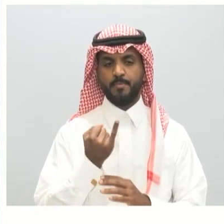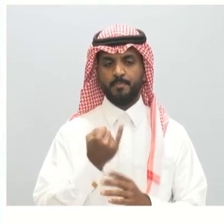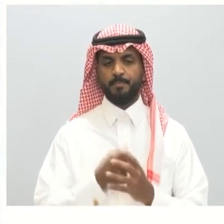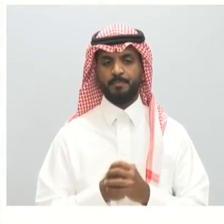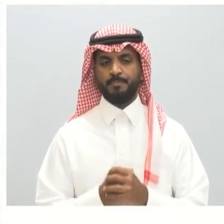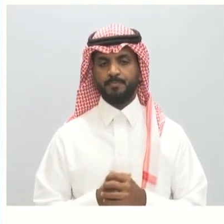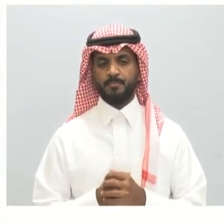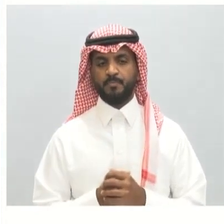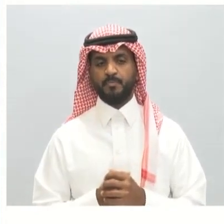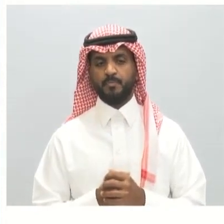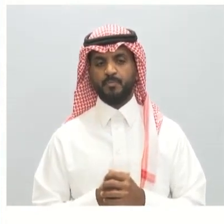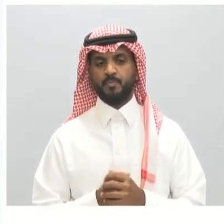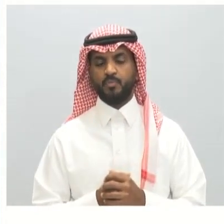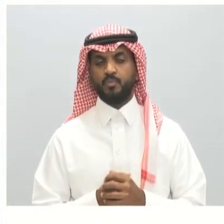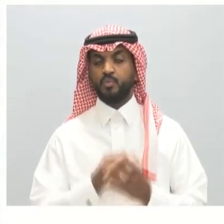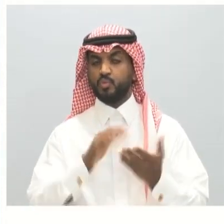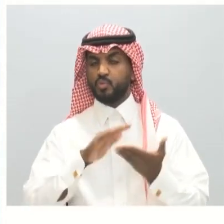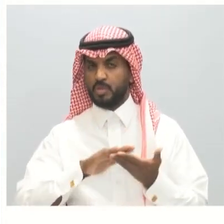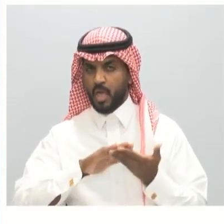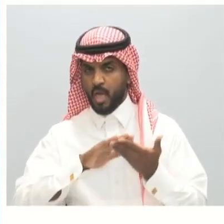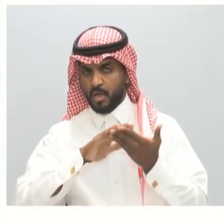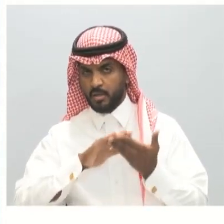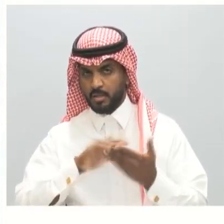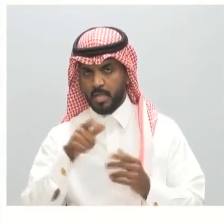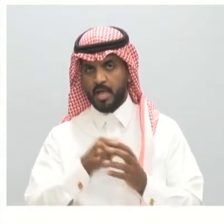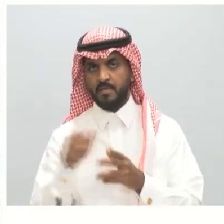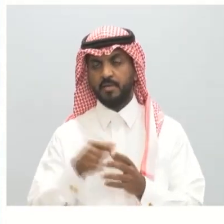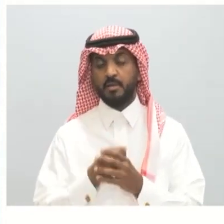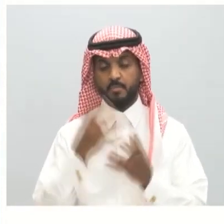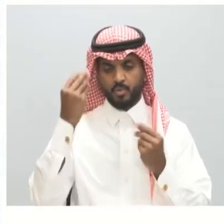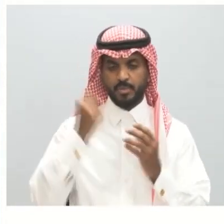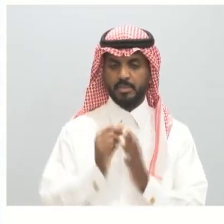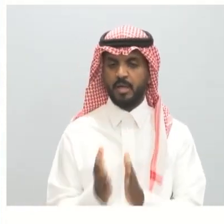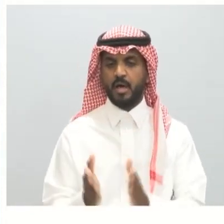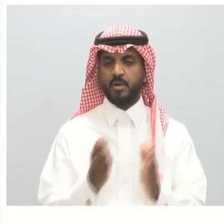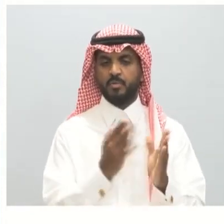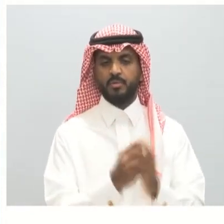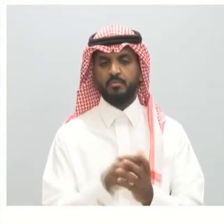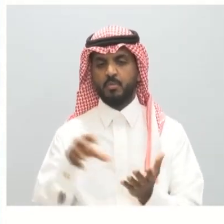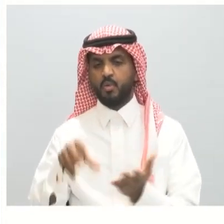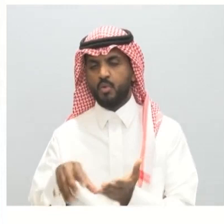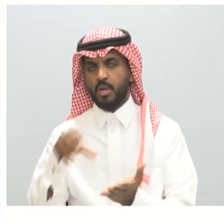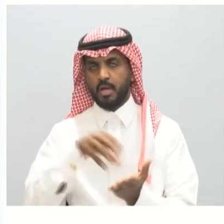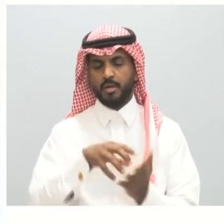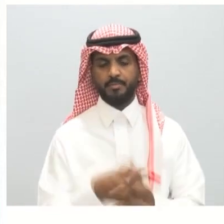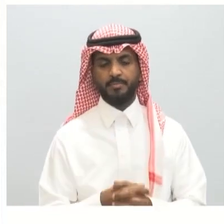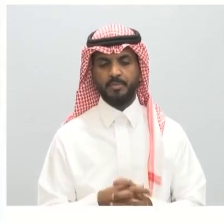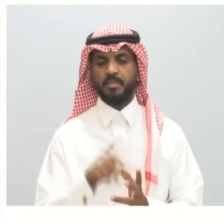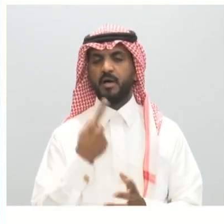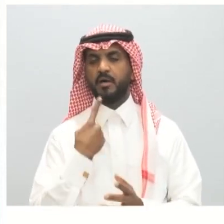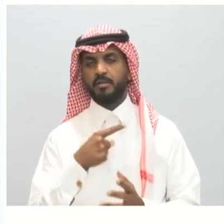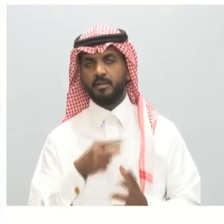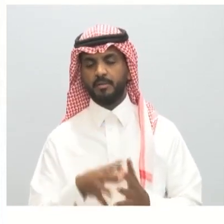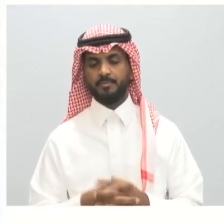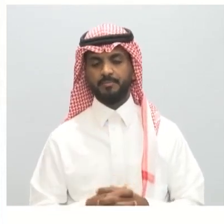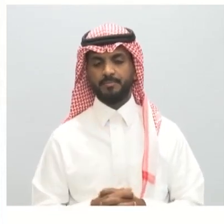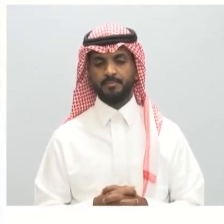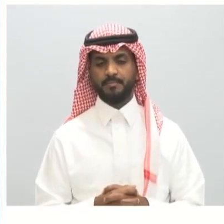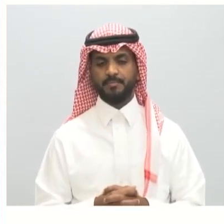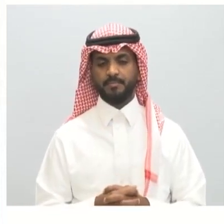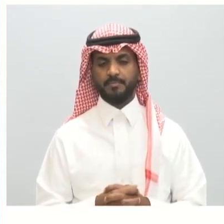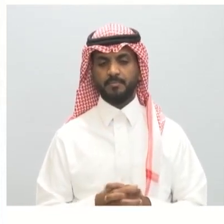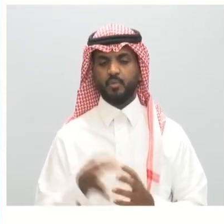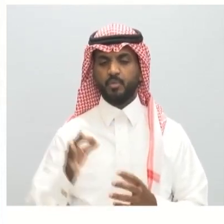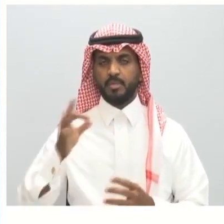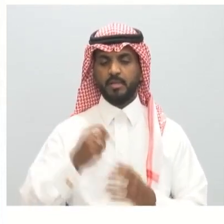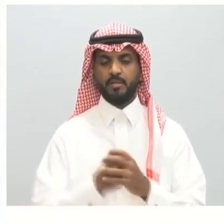مهما للغايه وتساعد هذه المعلومات على نقل الروبوت من موقع الى موقع اخر اذا اردت ذلك